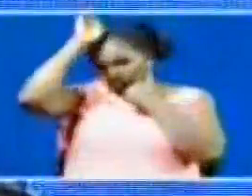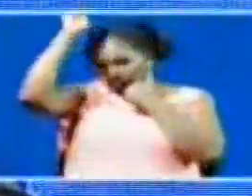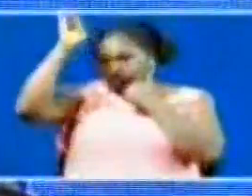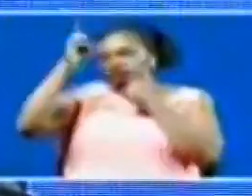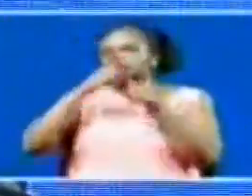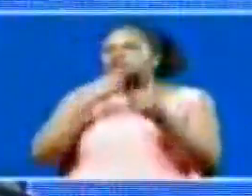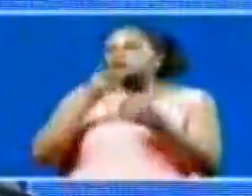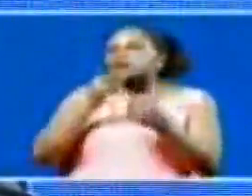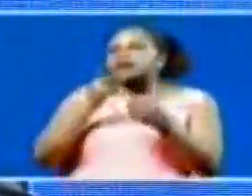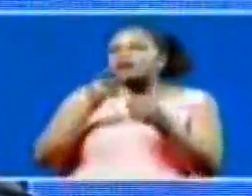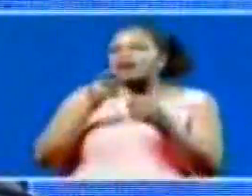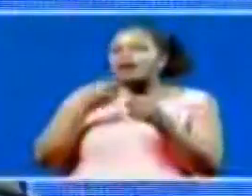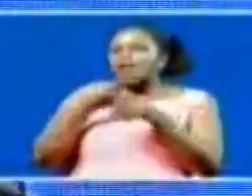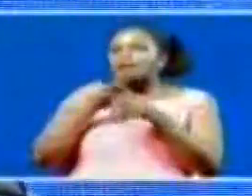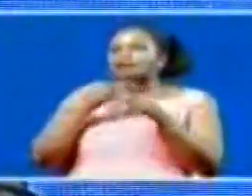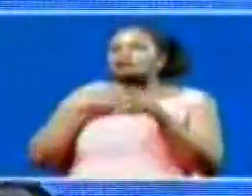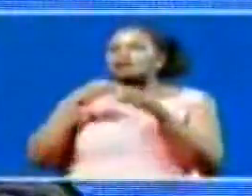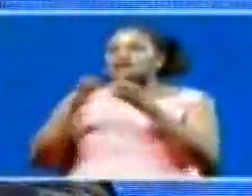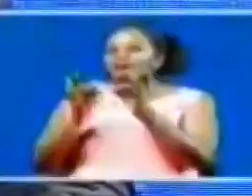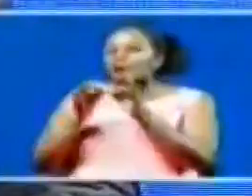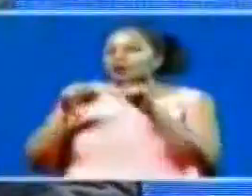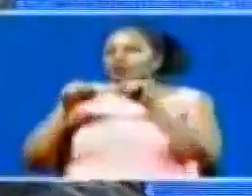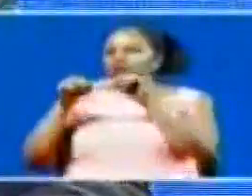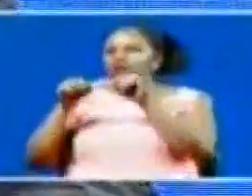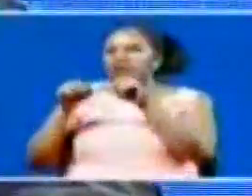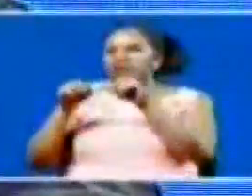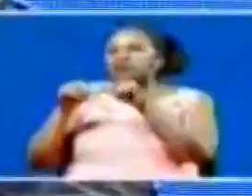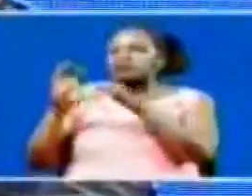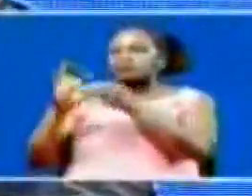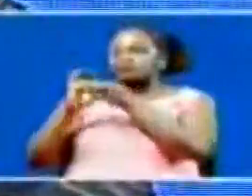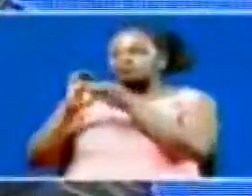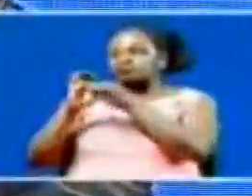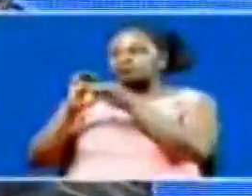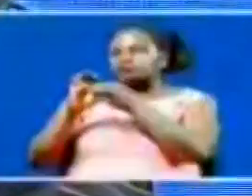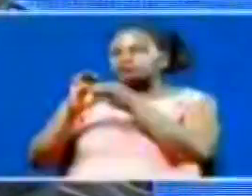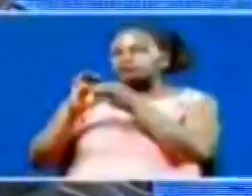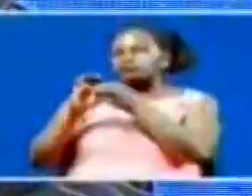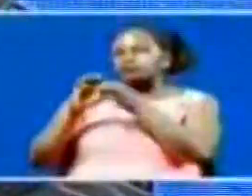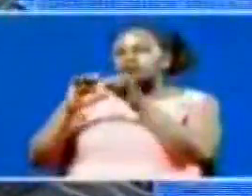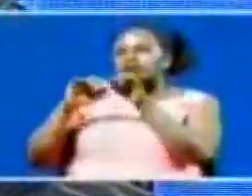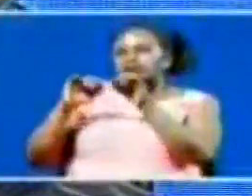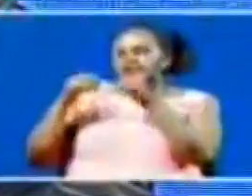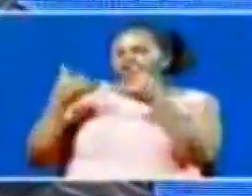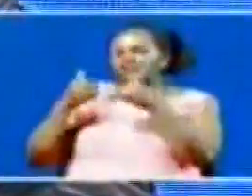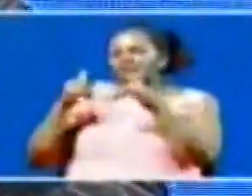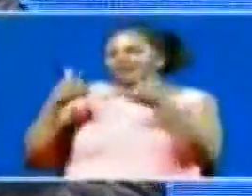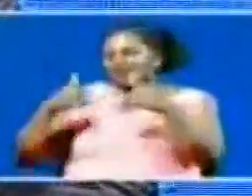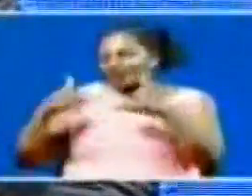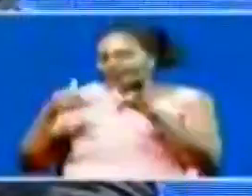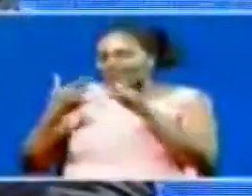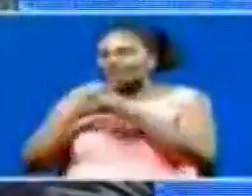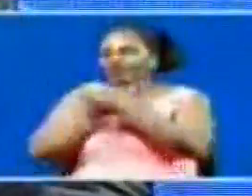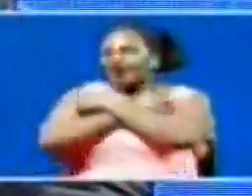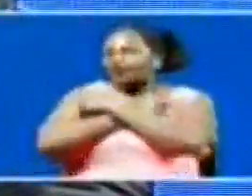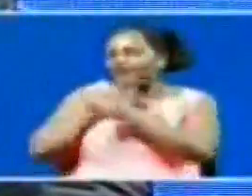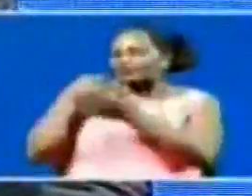kwa kidai kwamba bado angependa familia yao iwe na mshikamano. Elvis Kosgei na sinema hii ya mapenzi nchini chini